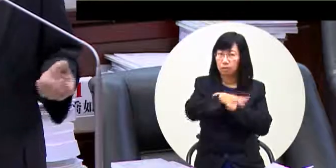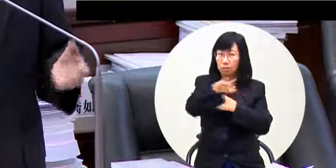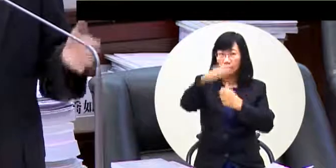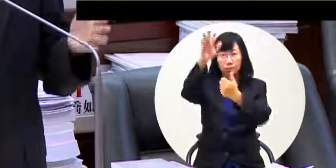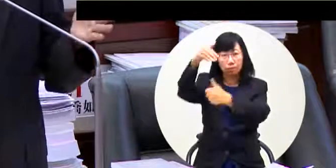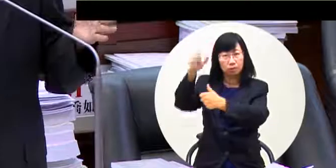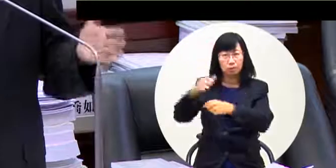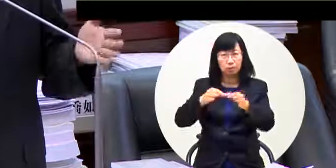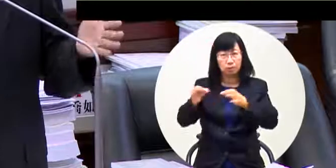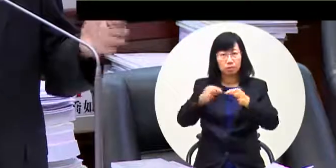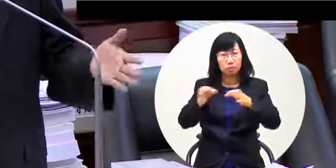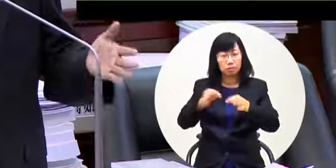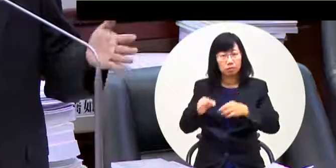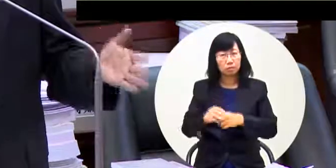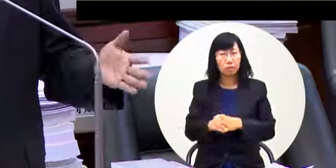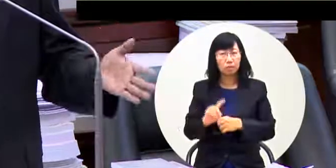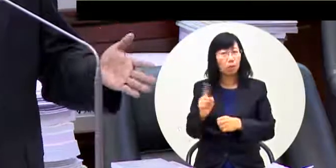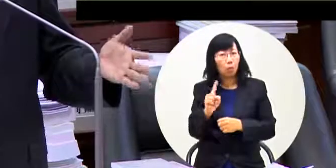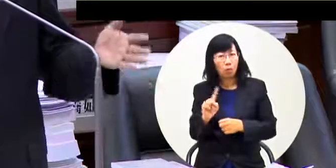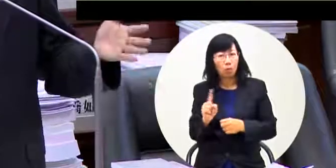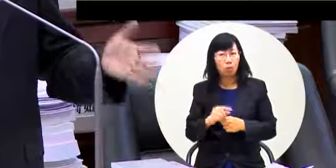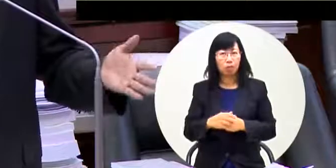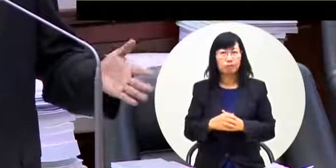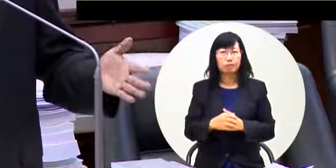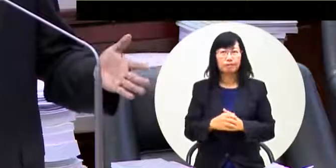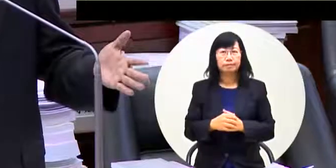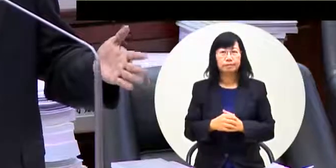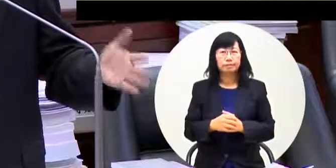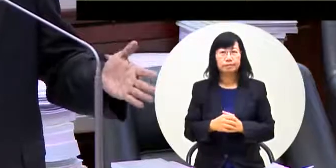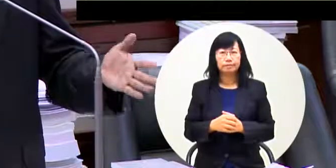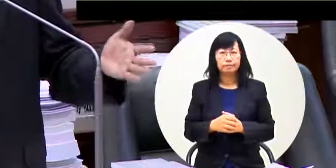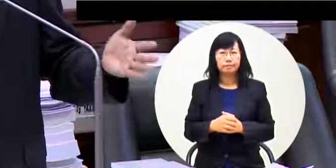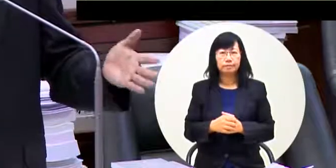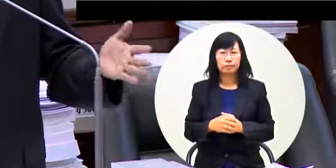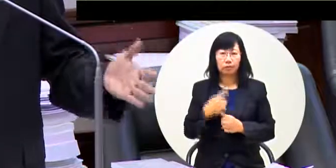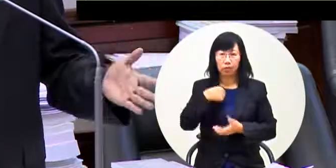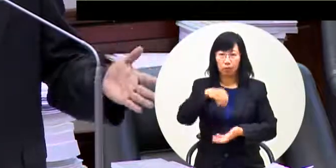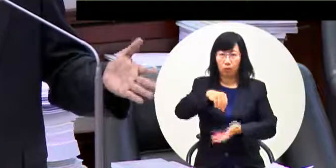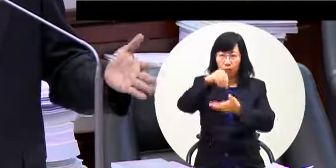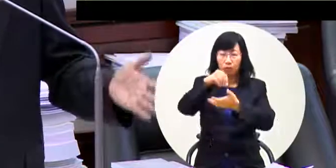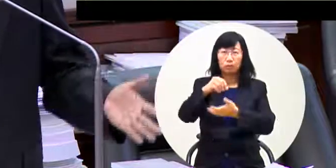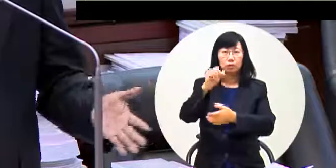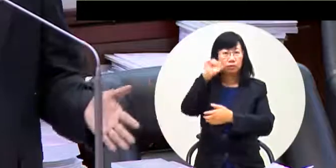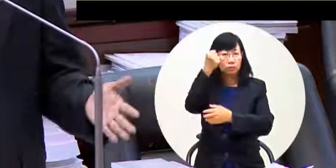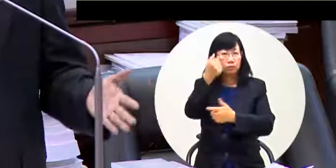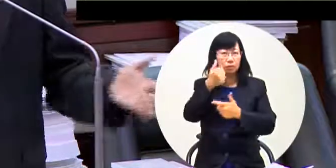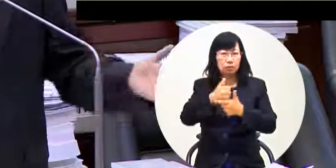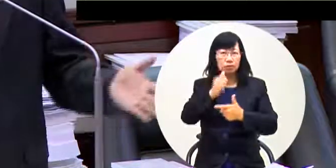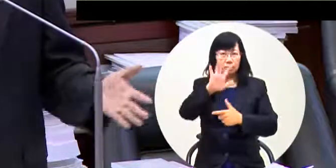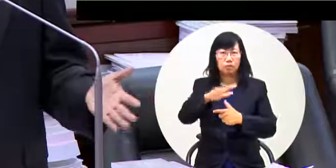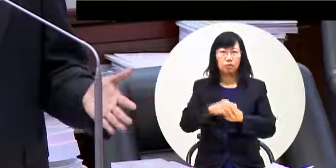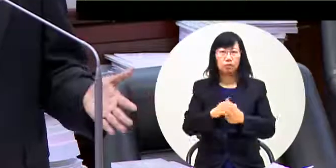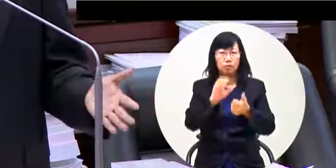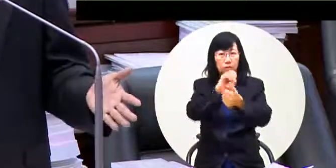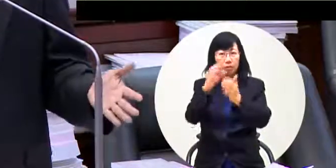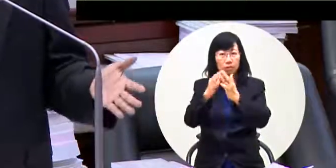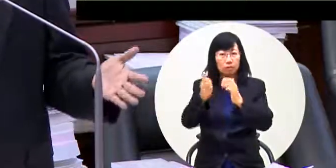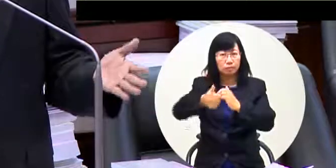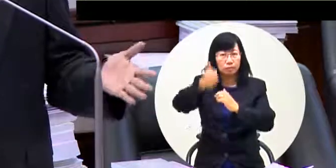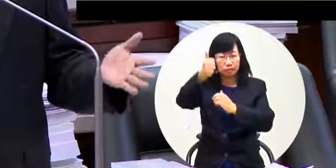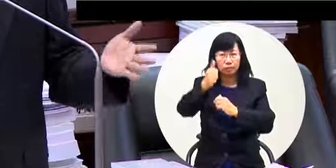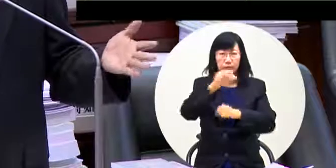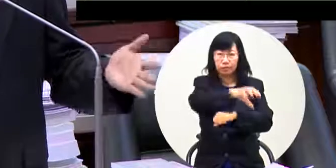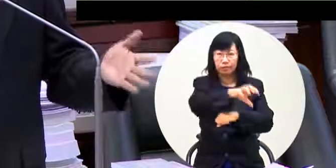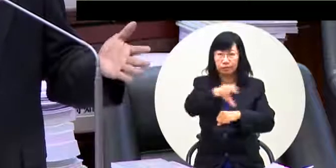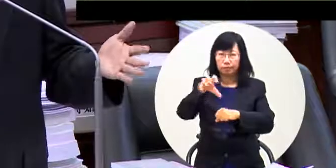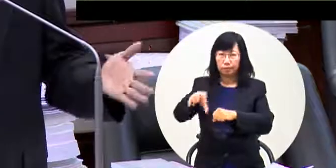那我这里有几个建议，我想提供市长还有所有各局处做一个参考。第一个，